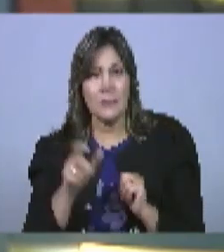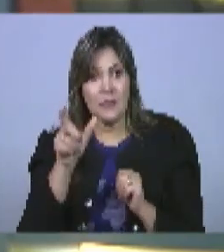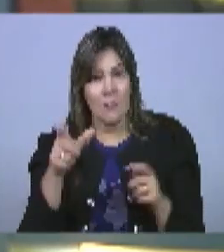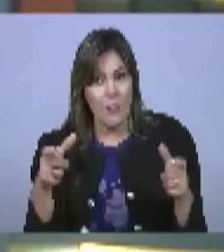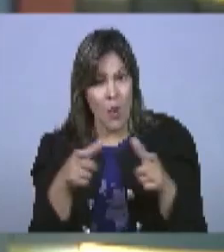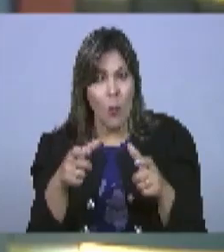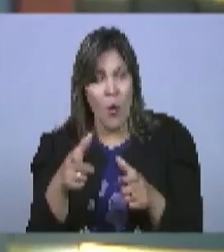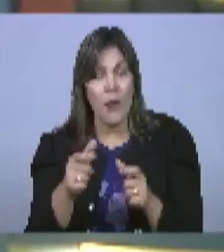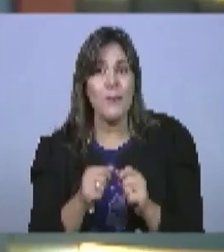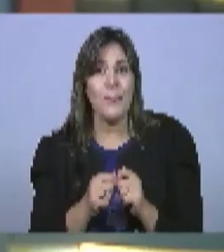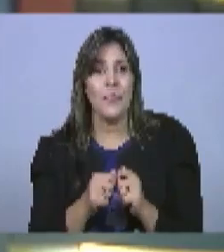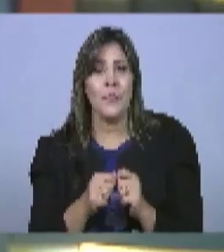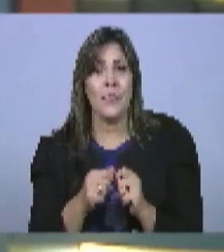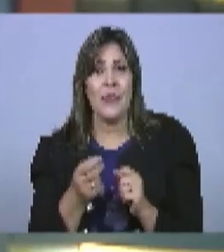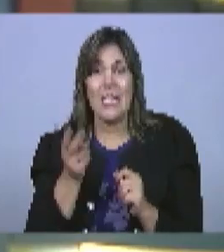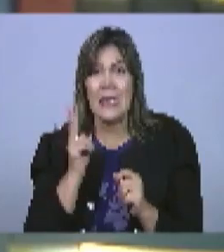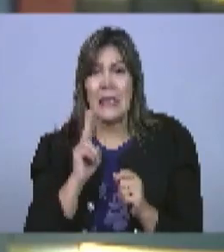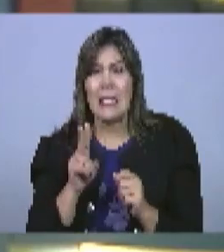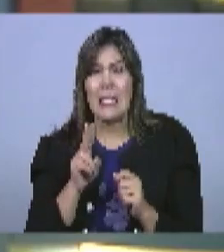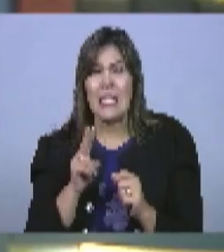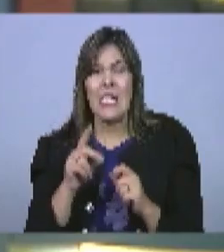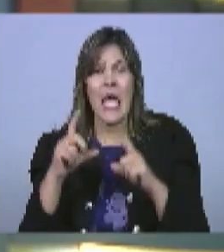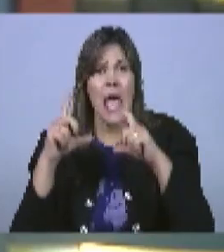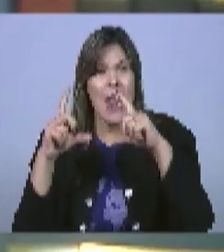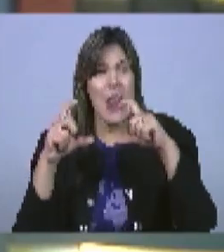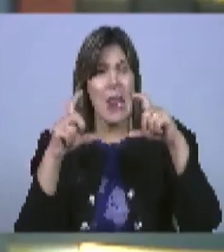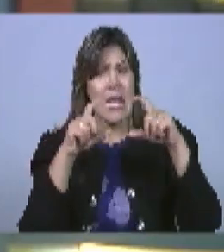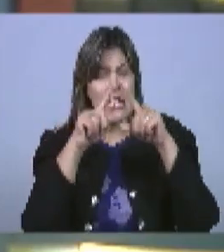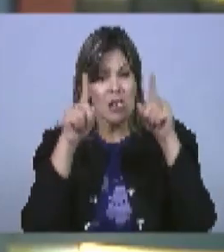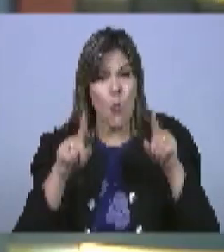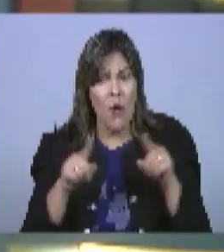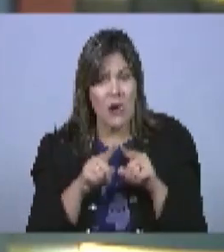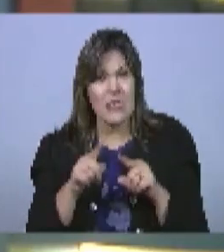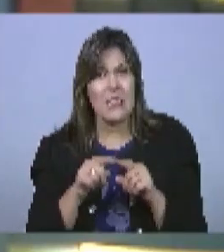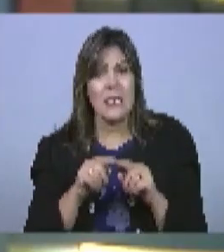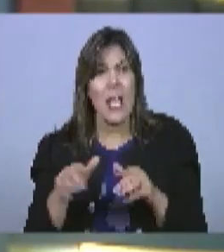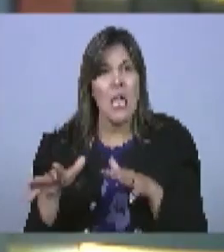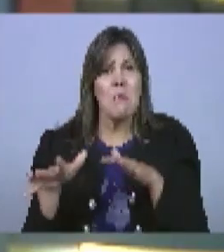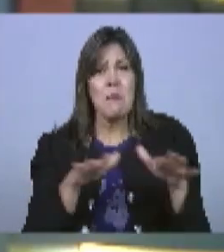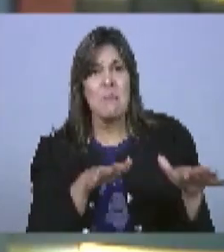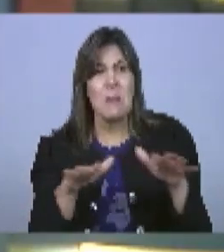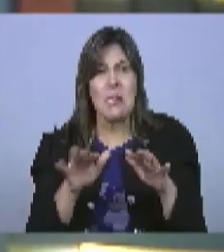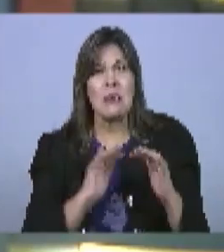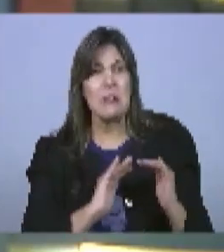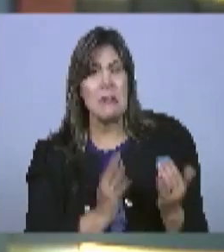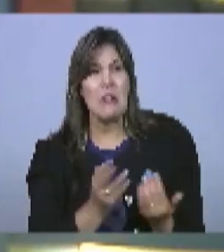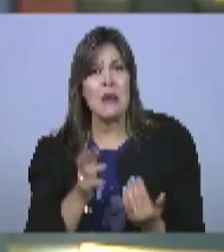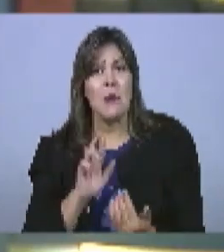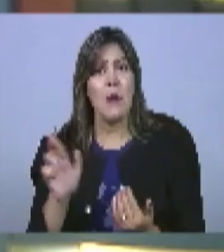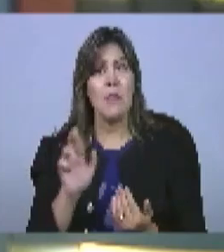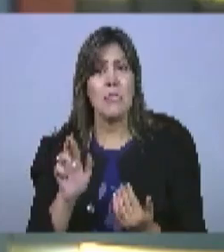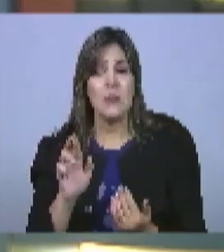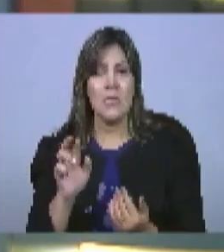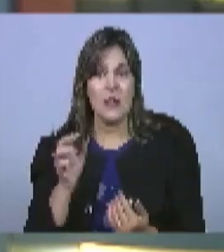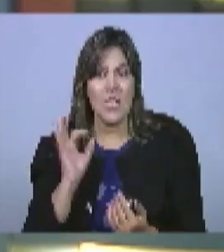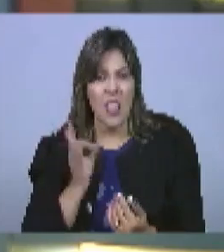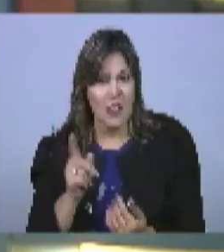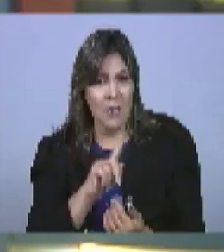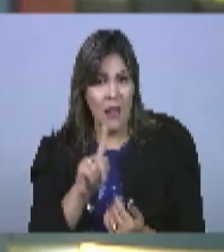هل مشهد يهز الايمان المسيحي على هذه الطريقه بالتاكيد